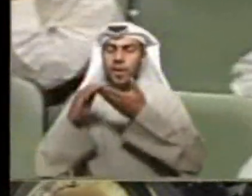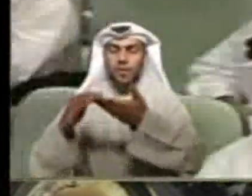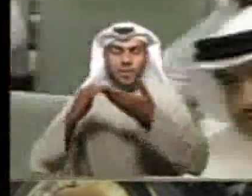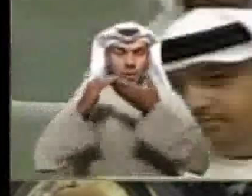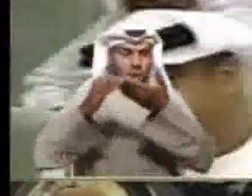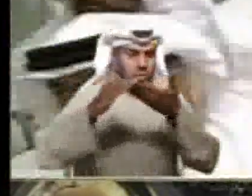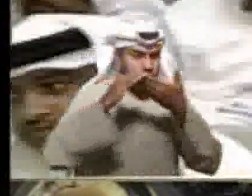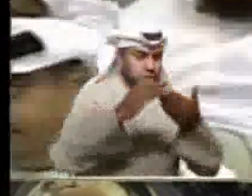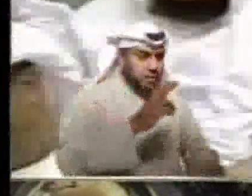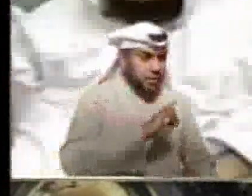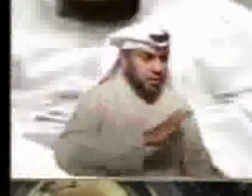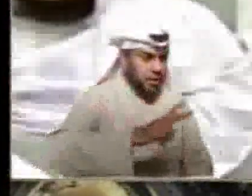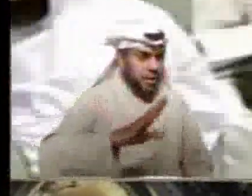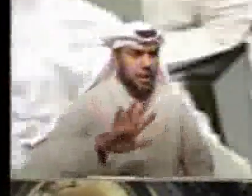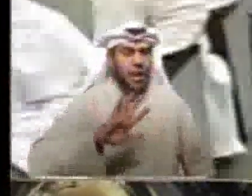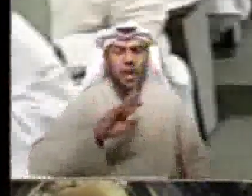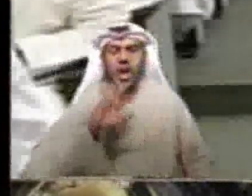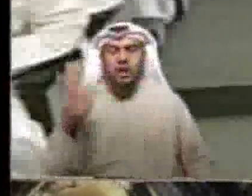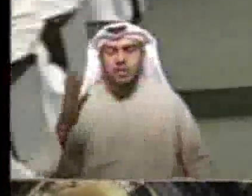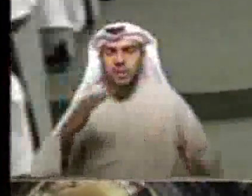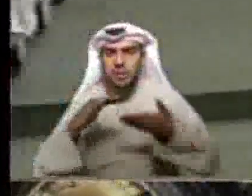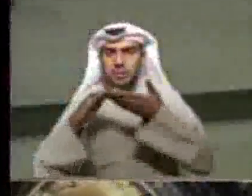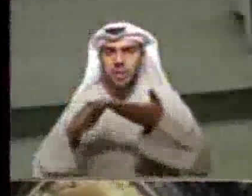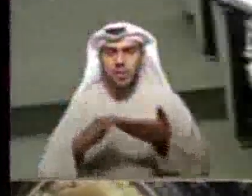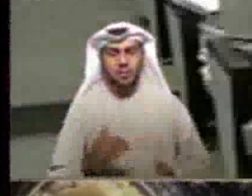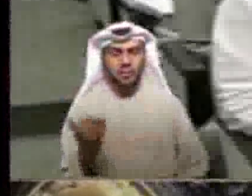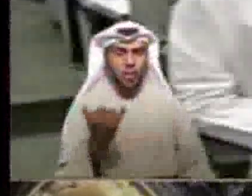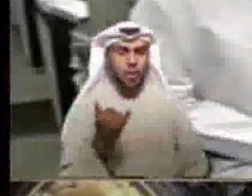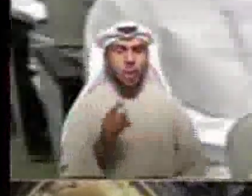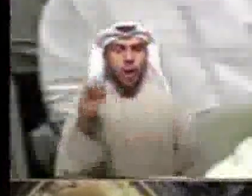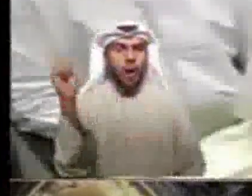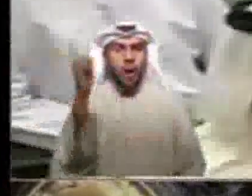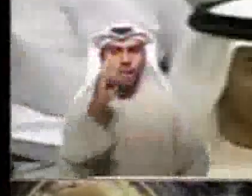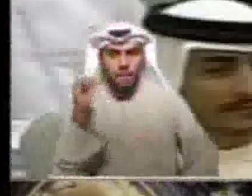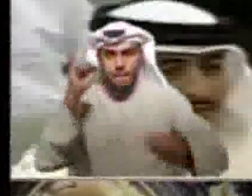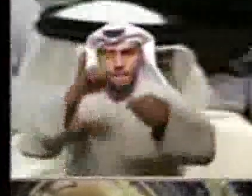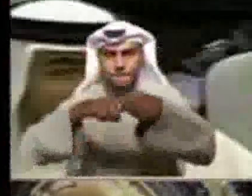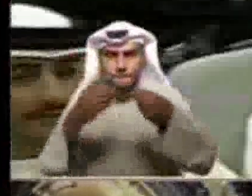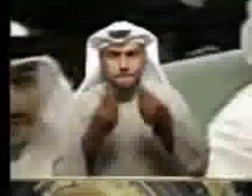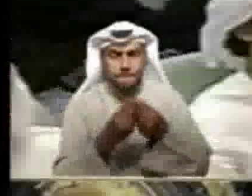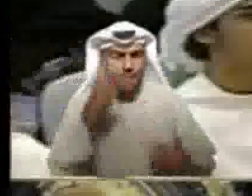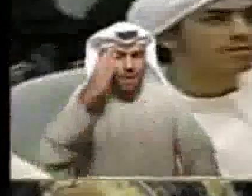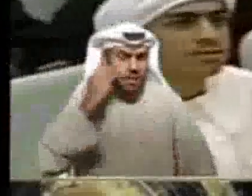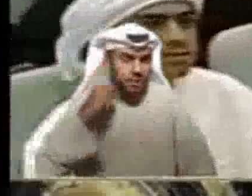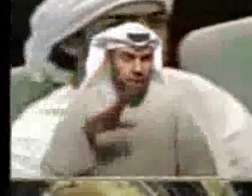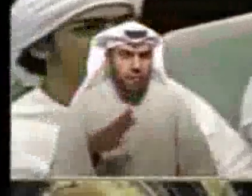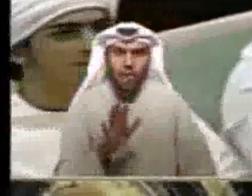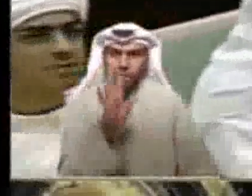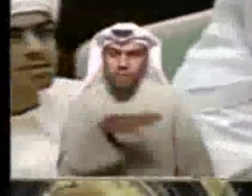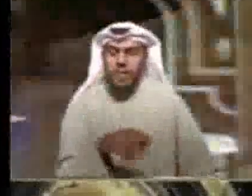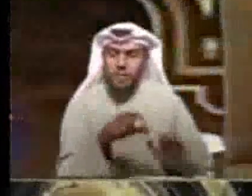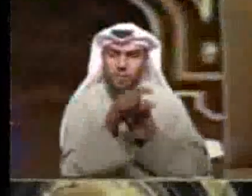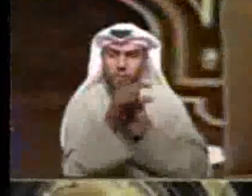كبيرة في خريطة المساعدات التنموية، كما حافظت على حضورها العالمي في مجال التسامح، واستضافت العديد من